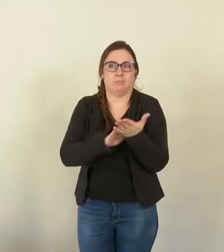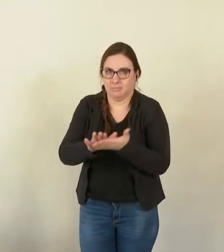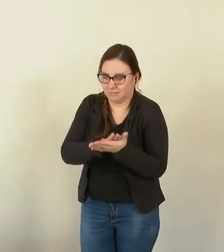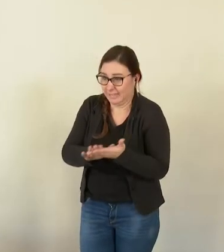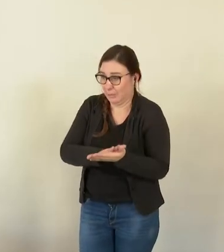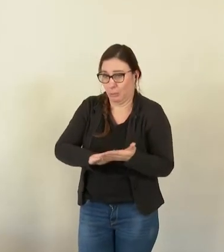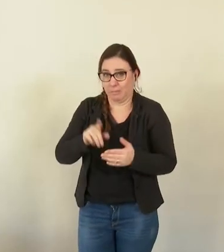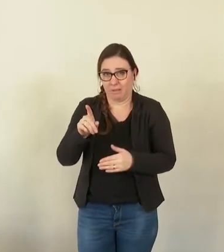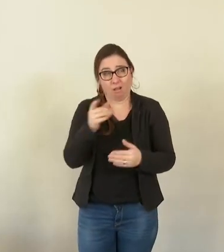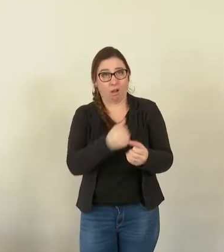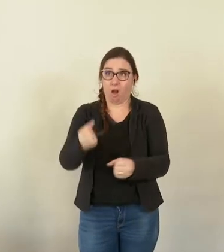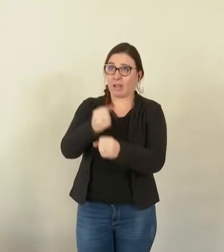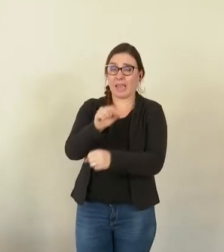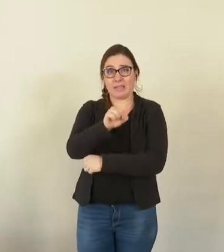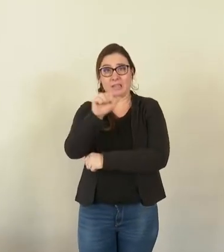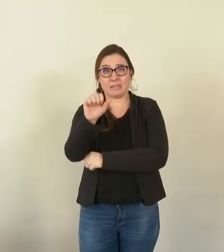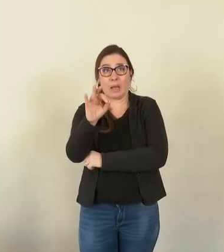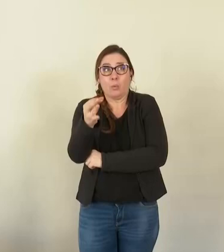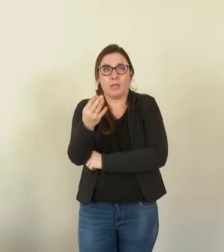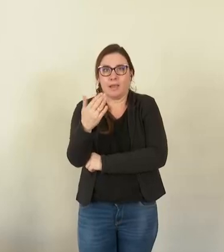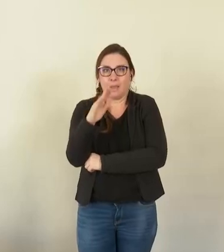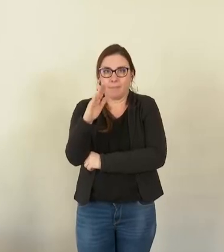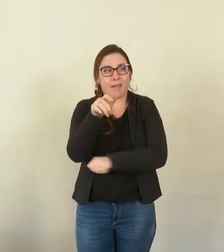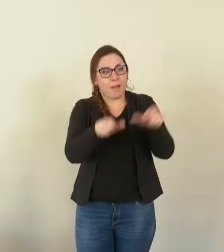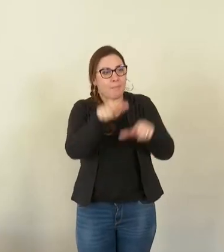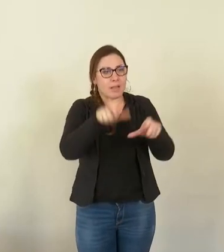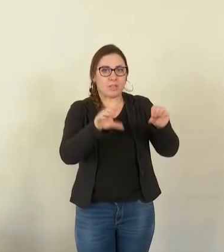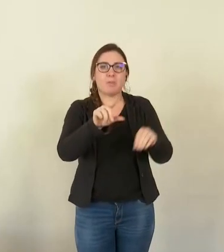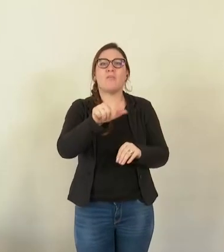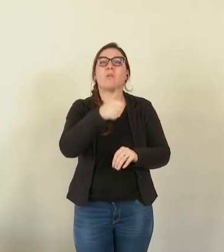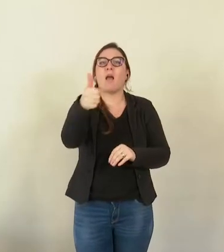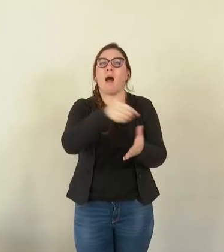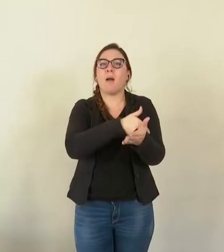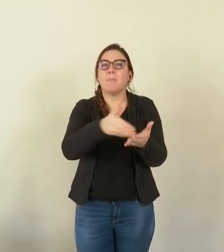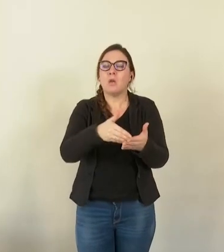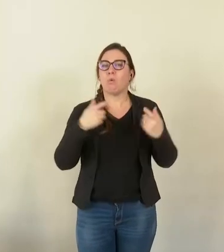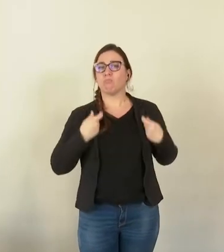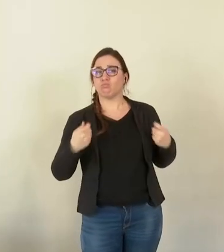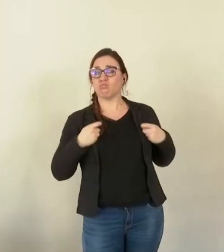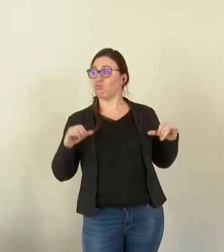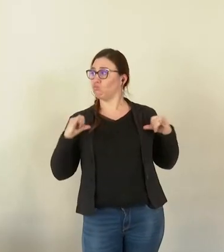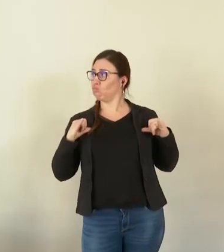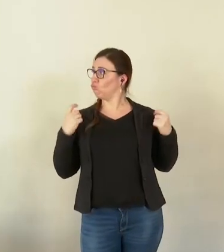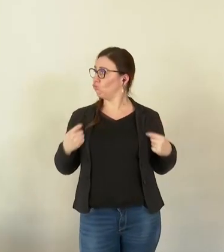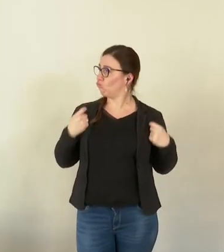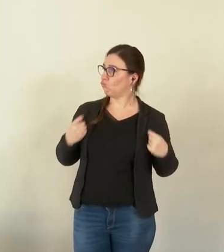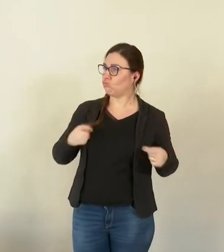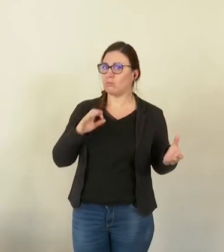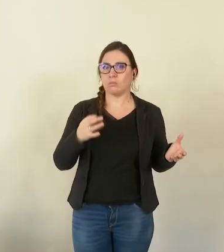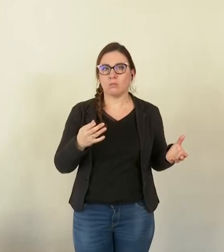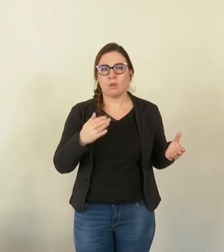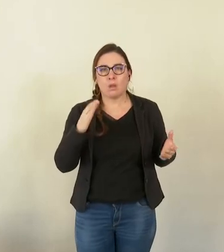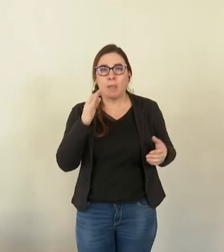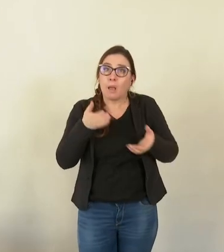vous faites une sécurité sociale de l'alimentation qui va donc coûter au grenoblois 2,1 million d'euros tranquillement et par contre les